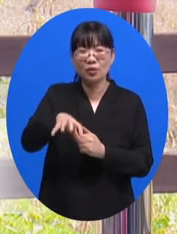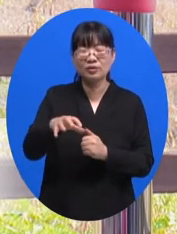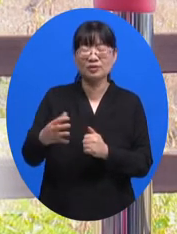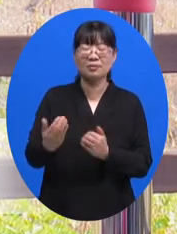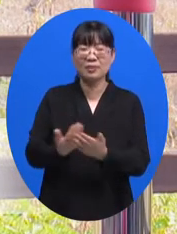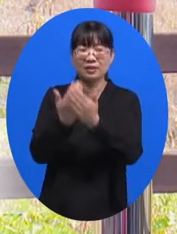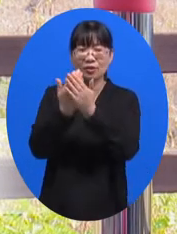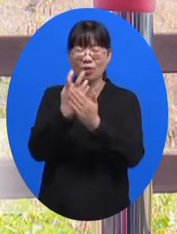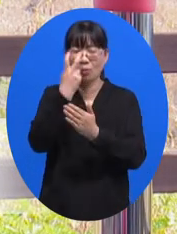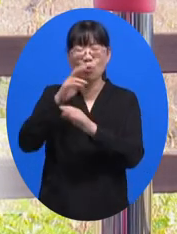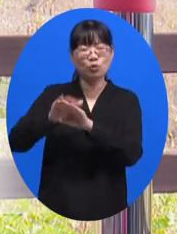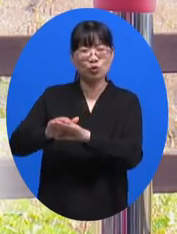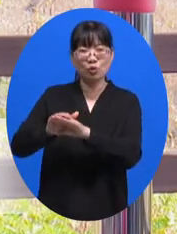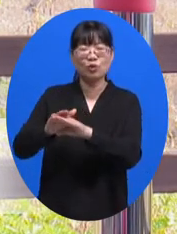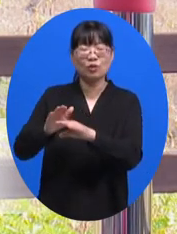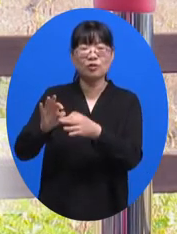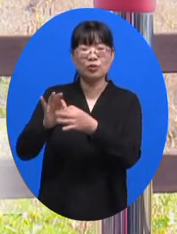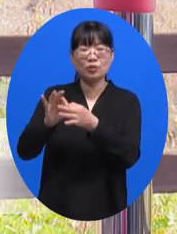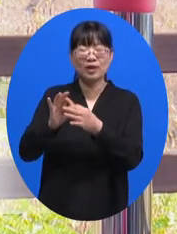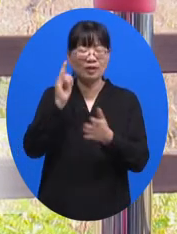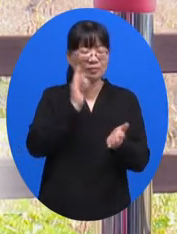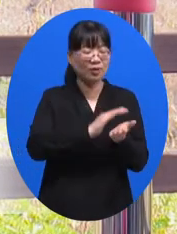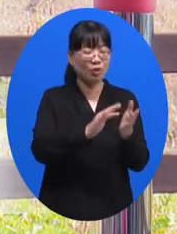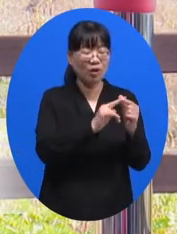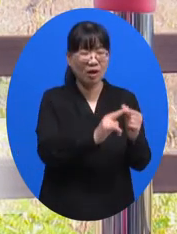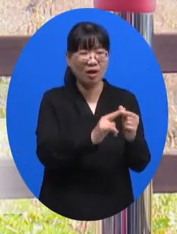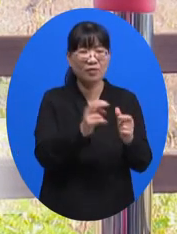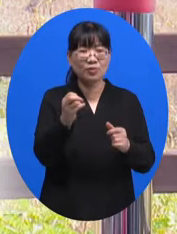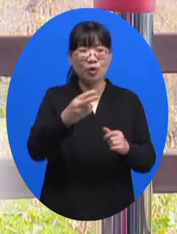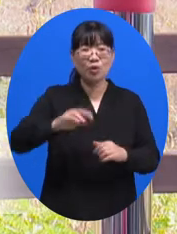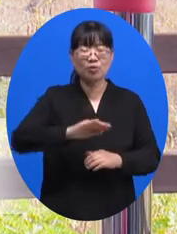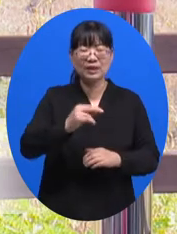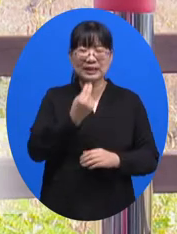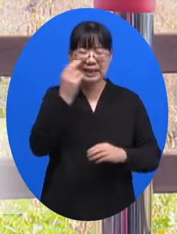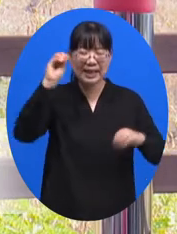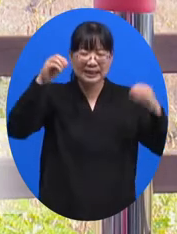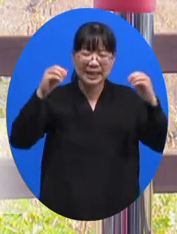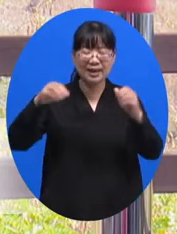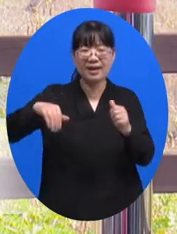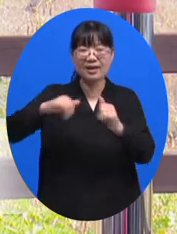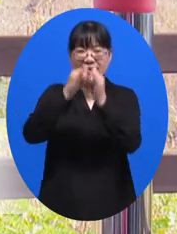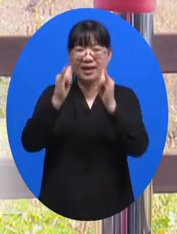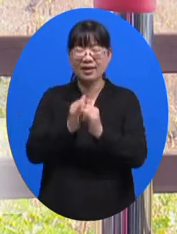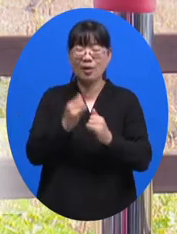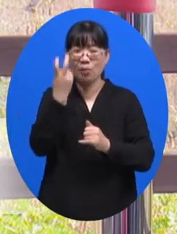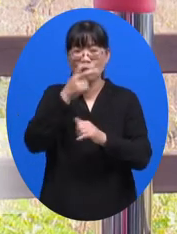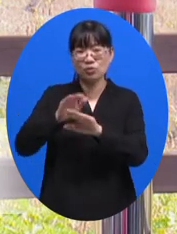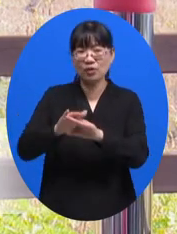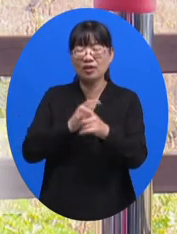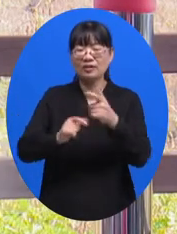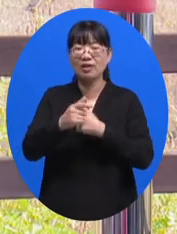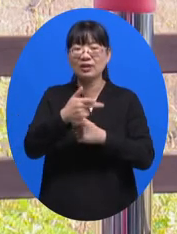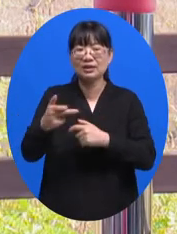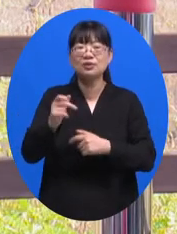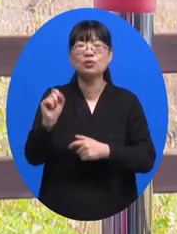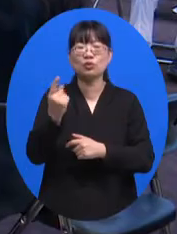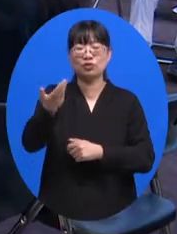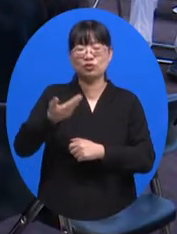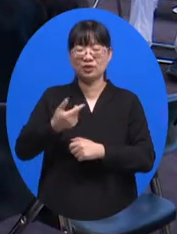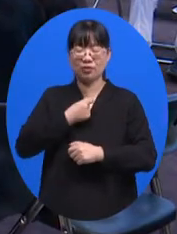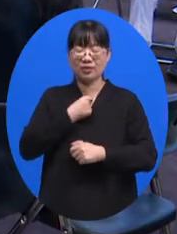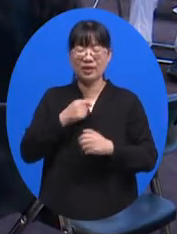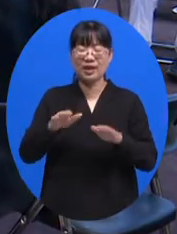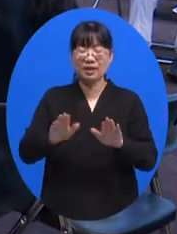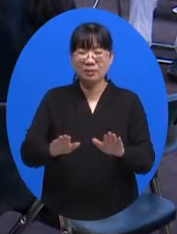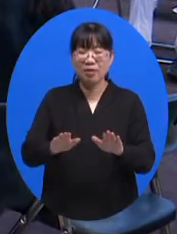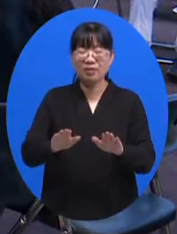발전시키고 또 보존함으로써 평화와 우리 생태계 보존에 더 큰 계기가 될 수 있도록 하겠습니다.